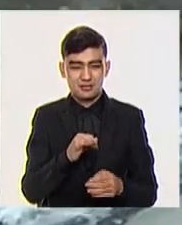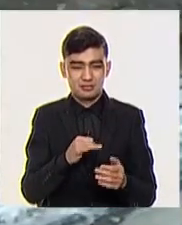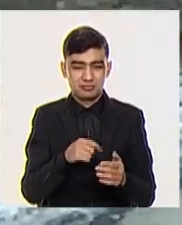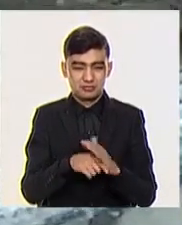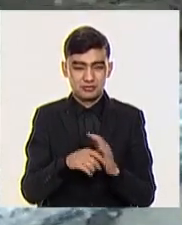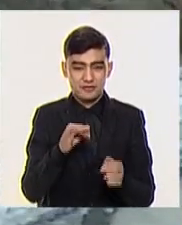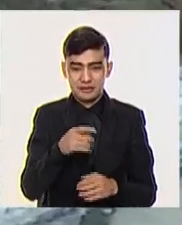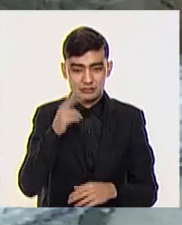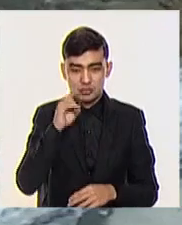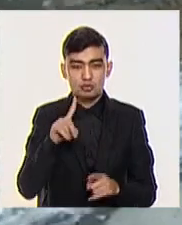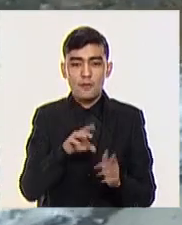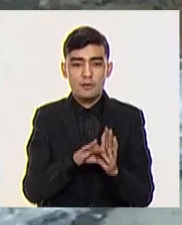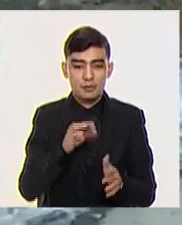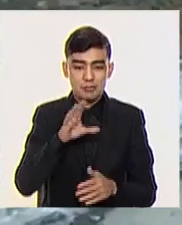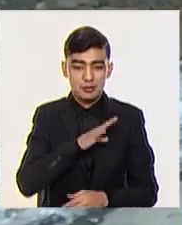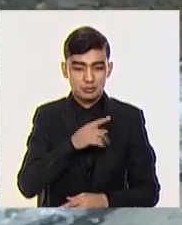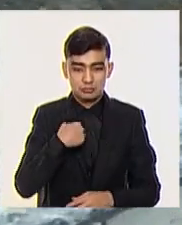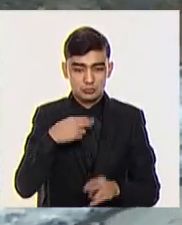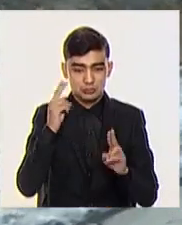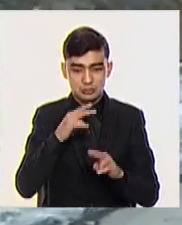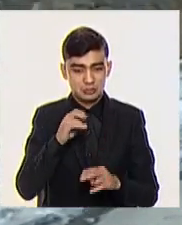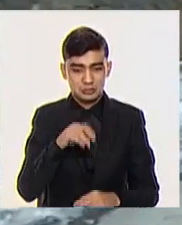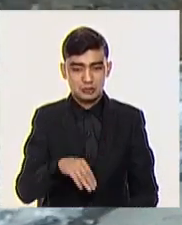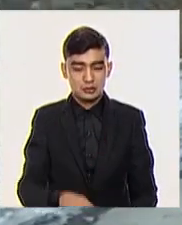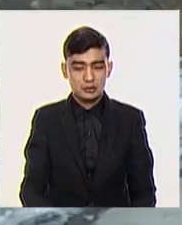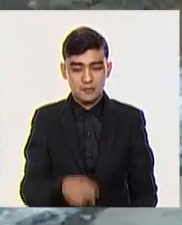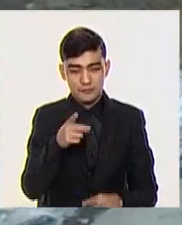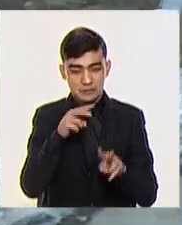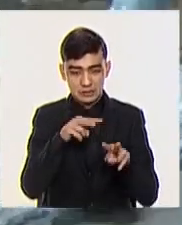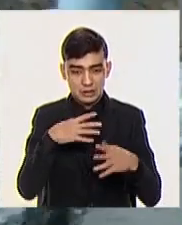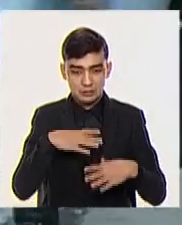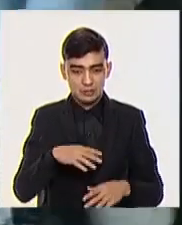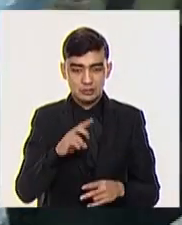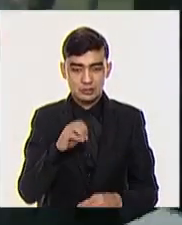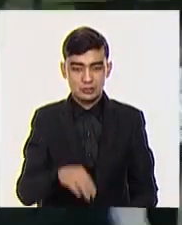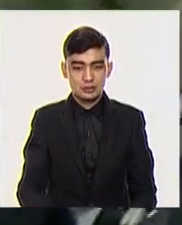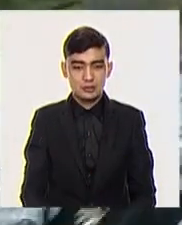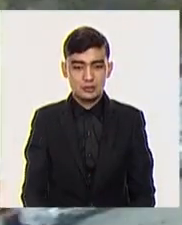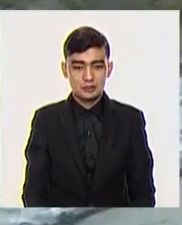а вы не знаете что за выборы вы не следили за этим